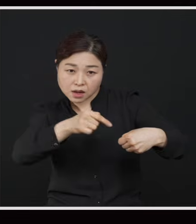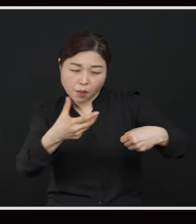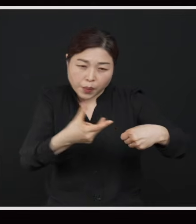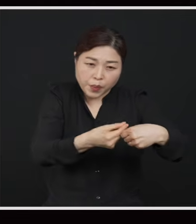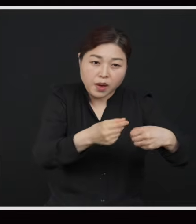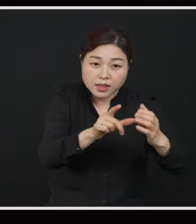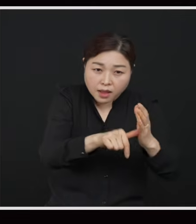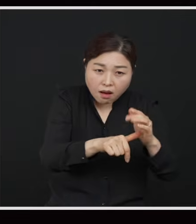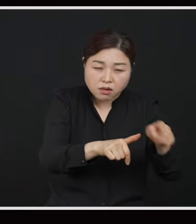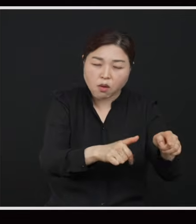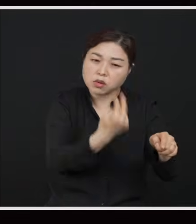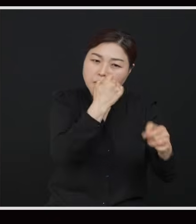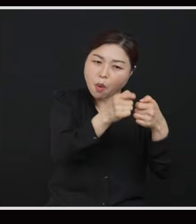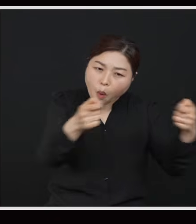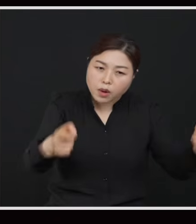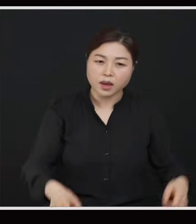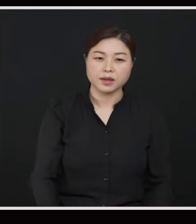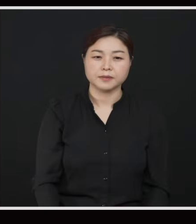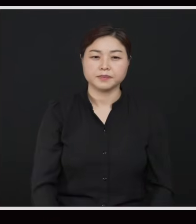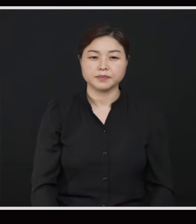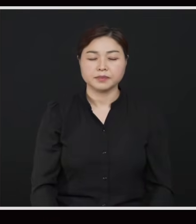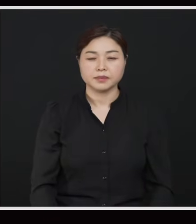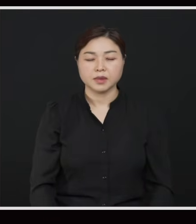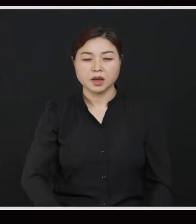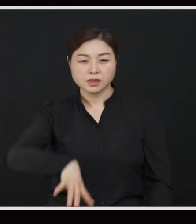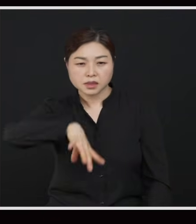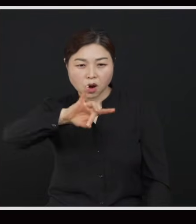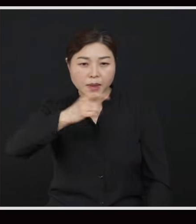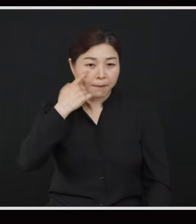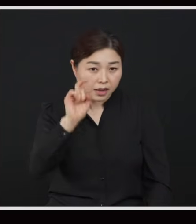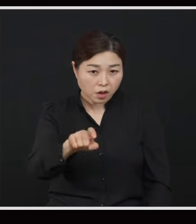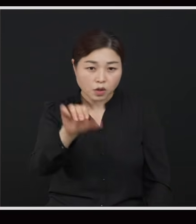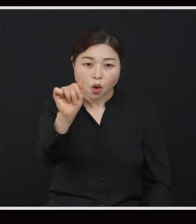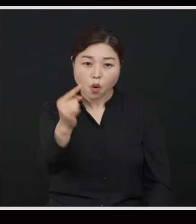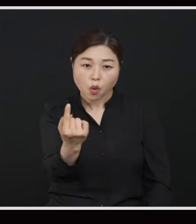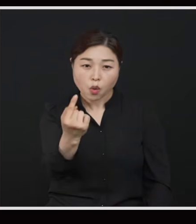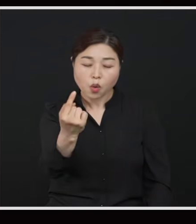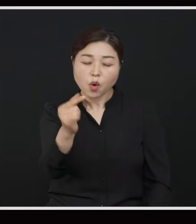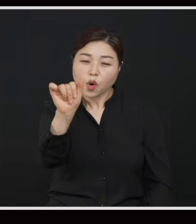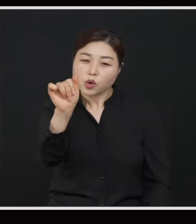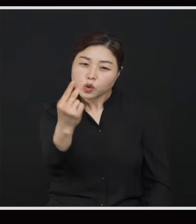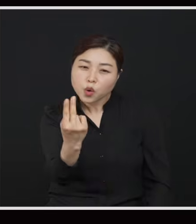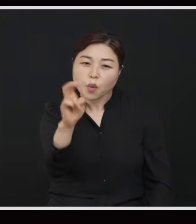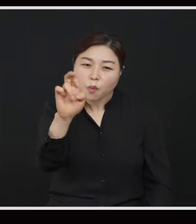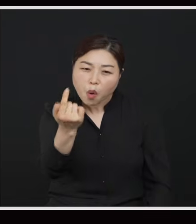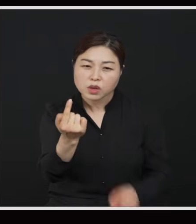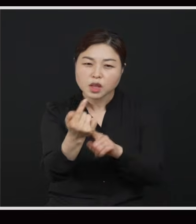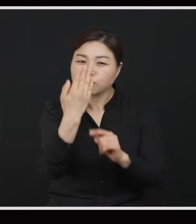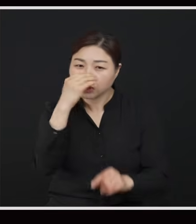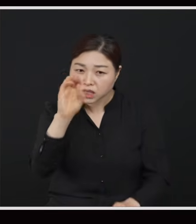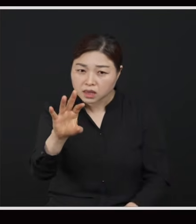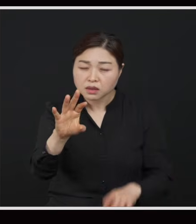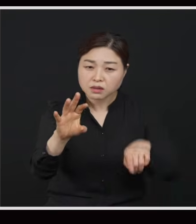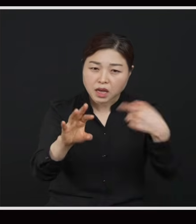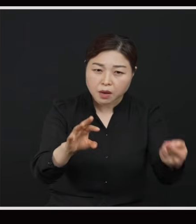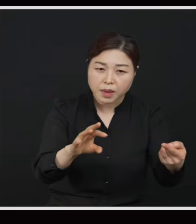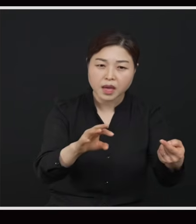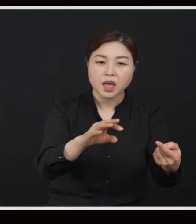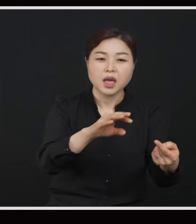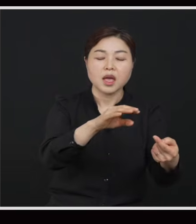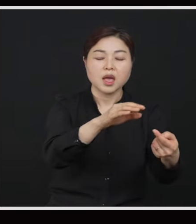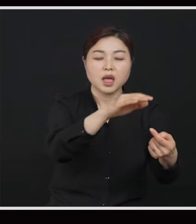실험 동물들이 오래 삽니다. 그래서 처음에는 이게 효모에서 발견됐다고 그랬을 때 사람들이 다 무시를 했는데 그